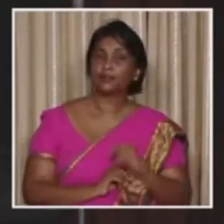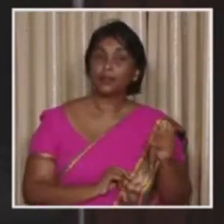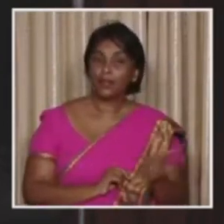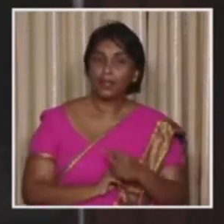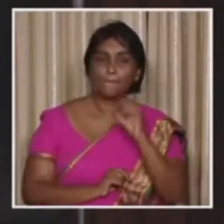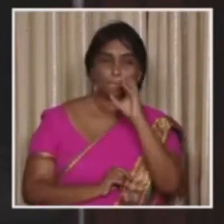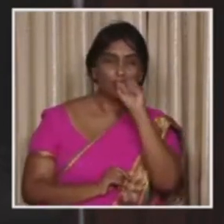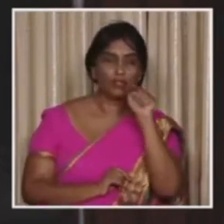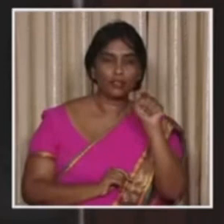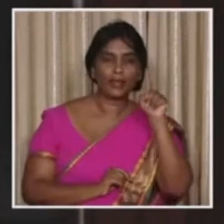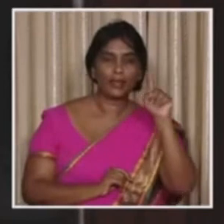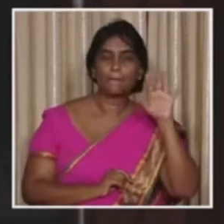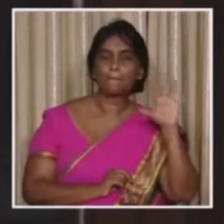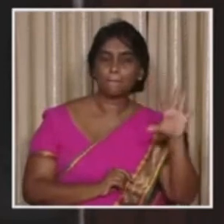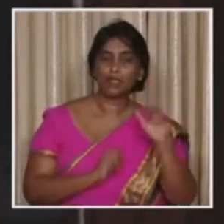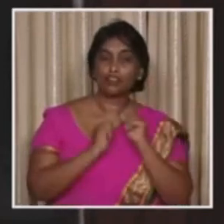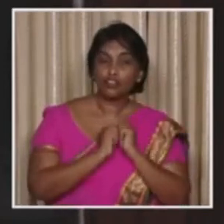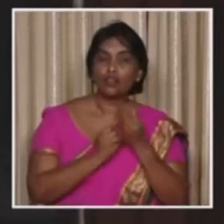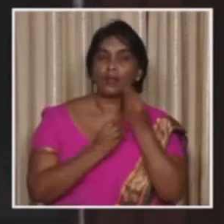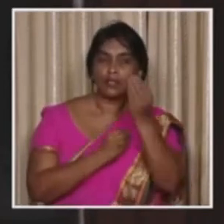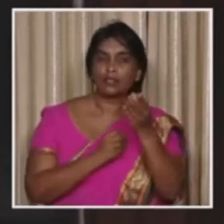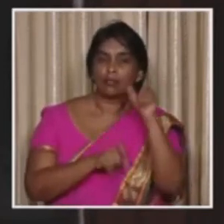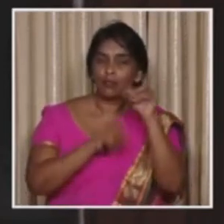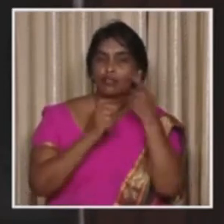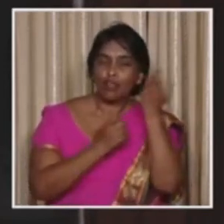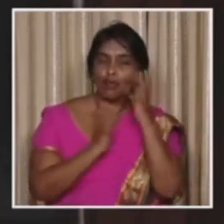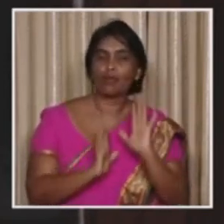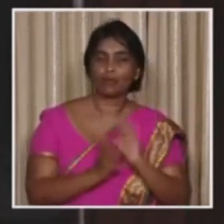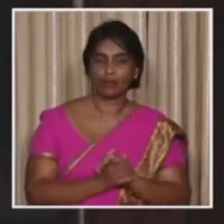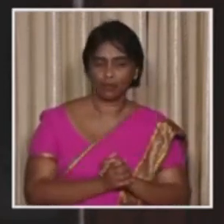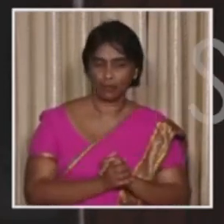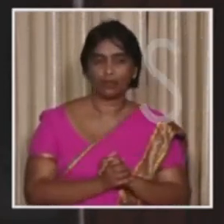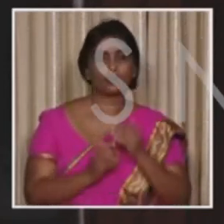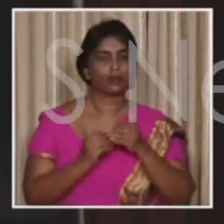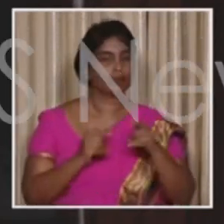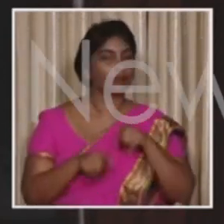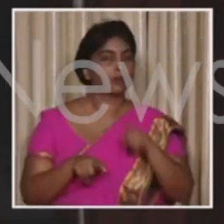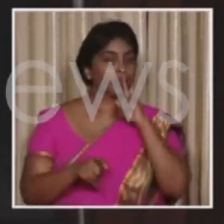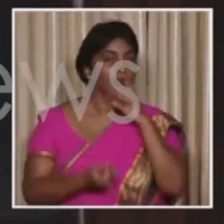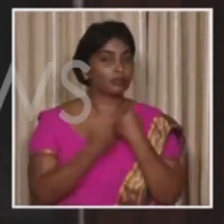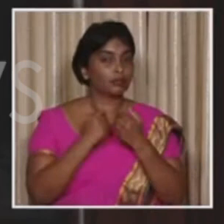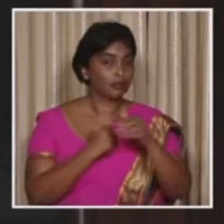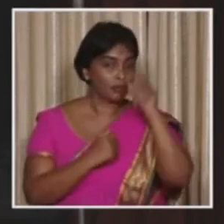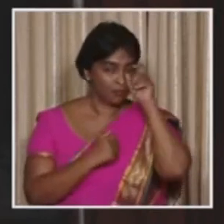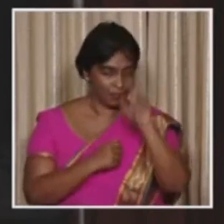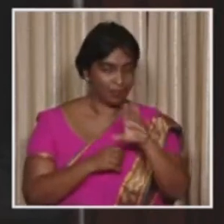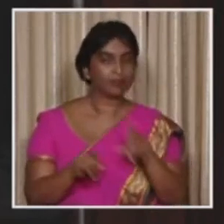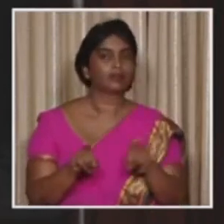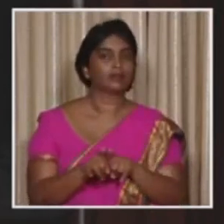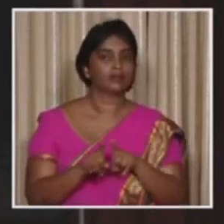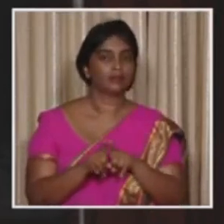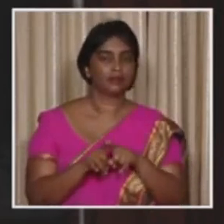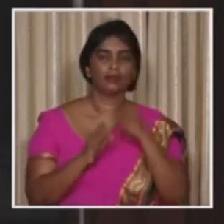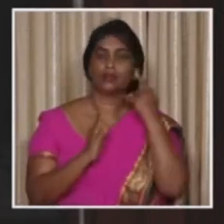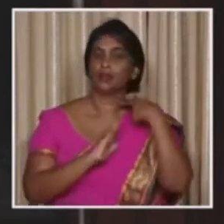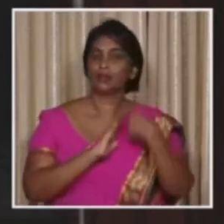දවසට 0.15යි අපි රැකියා උත්පාදනය කරන්න ඕනේ. අඩුගානේ මේ ඇනලයිස් එකවත් බලලා